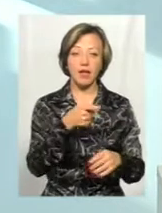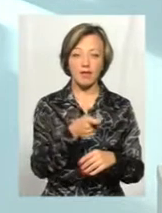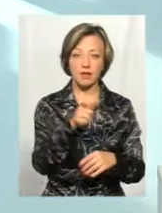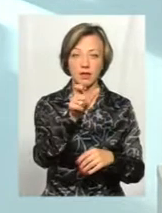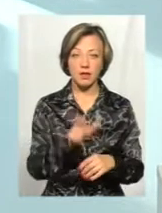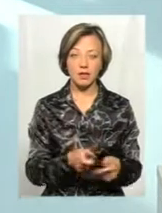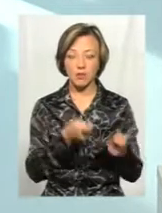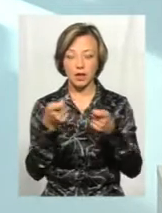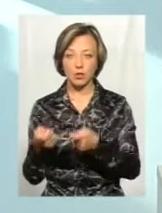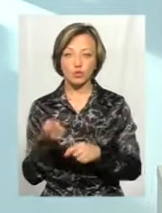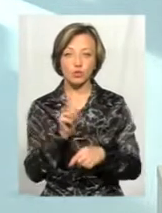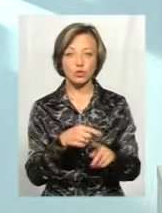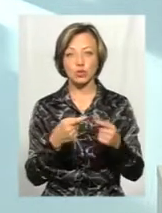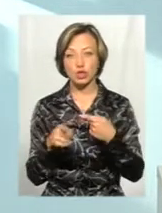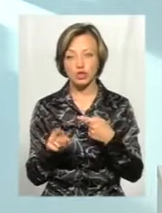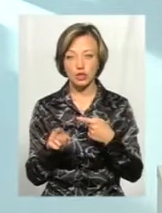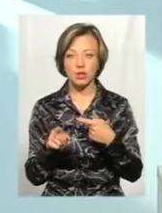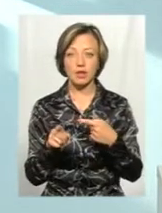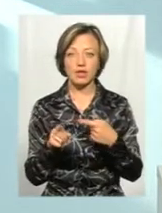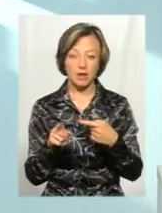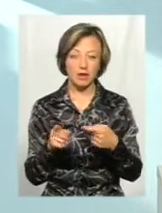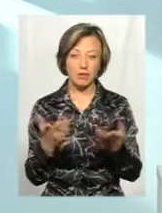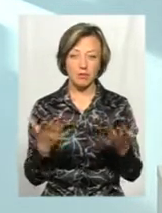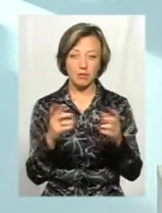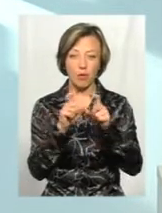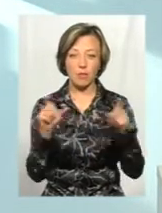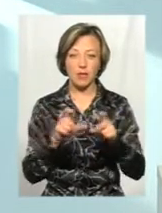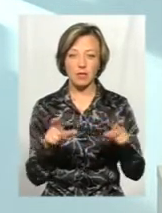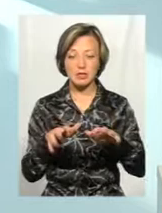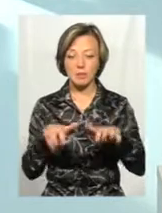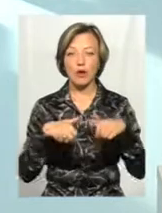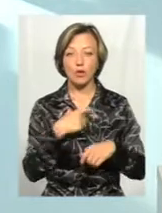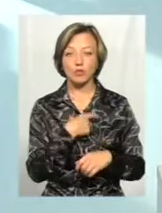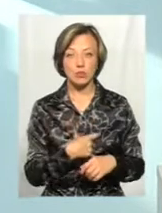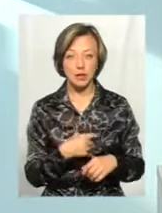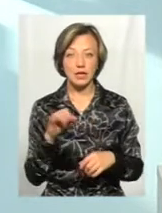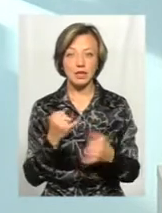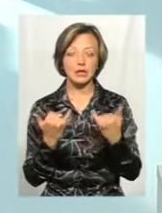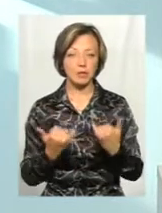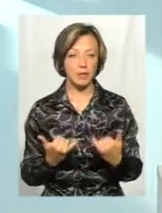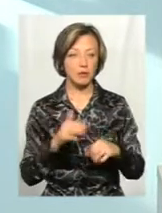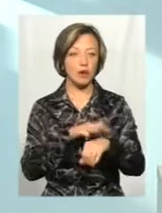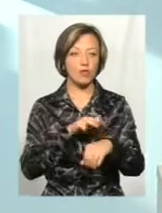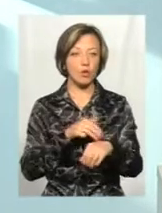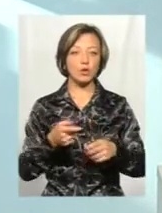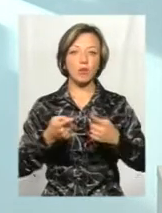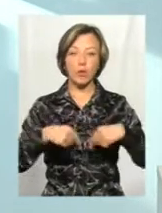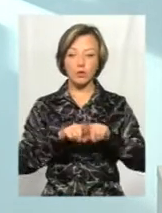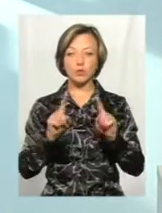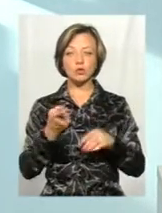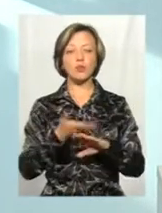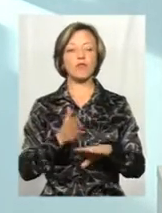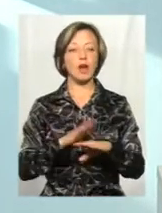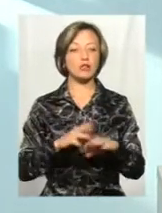приносить на реєстрацію той чи інший об'єкт нерухомості, вони, власне, забирають собі. І тепер правоохоронним органам дійсно дуже